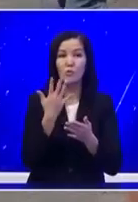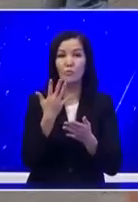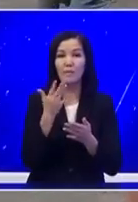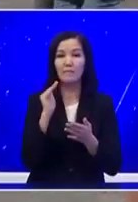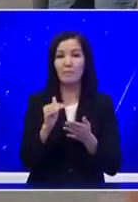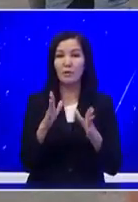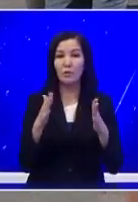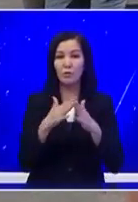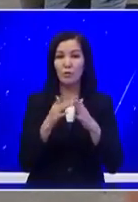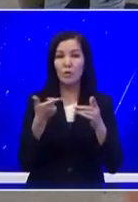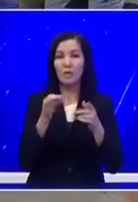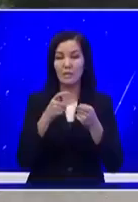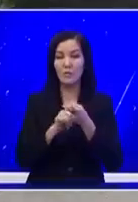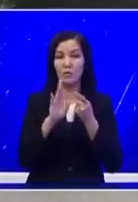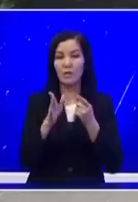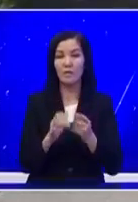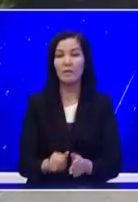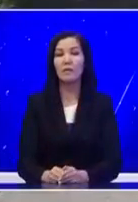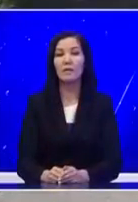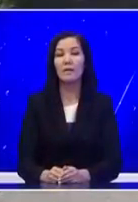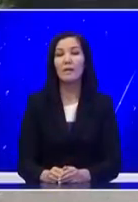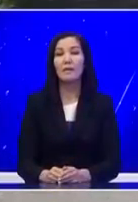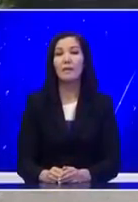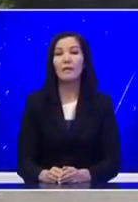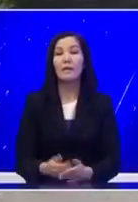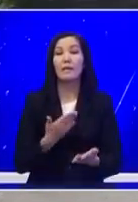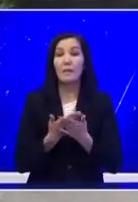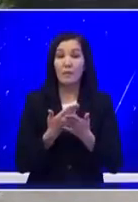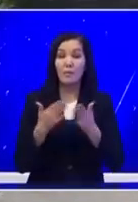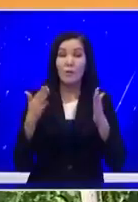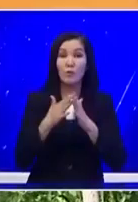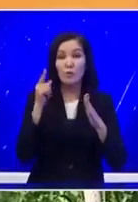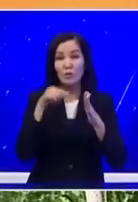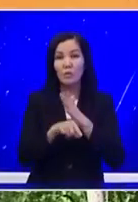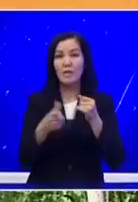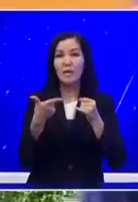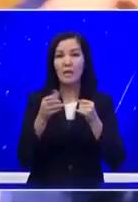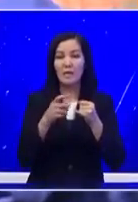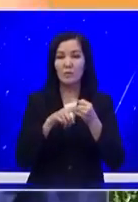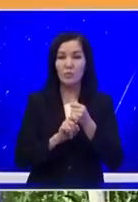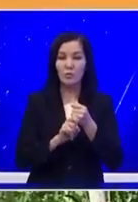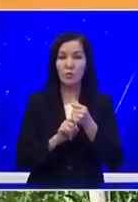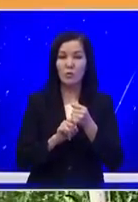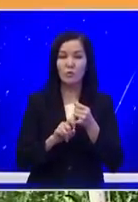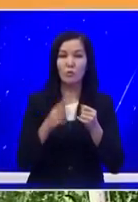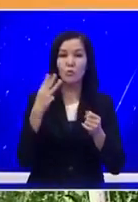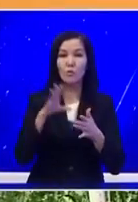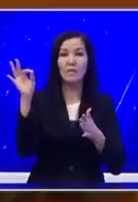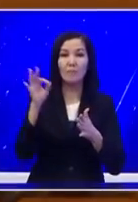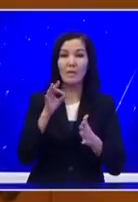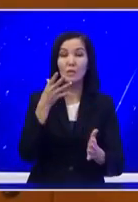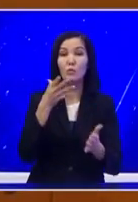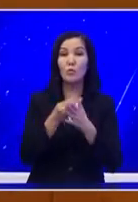абонент газға қосылады деп күтеміз. Ескерер тұсы, үйге газ кіргізу үшін жалпы құнының жоқ дегенде 30%-ын төлеу